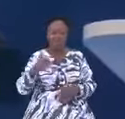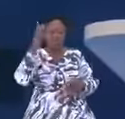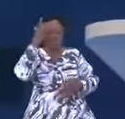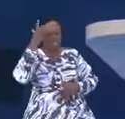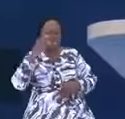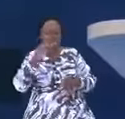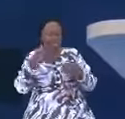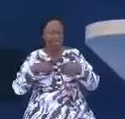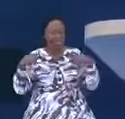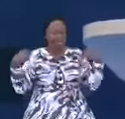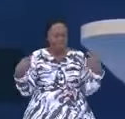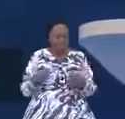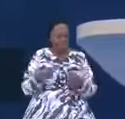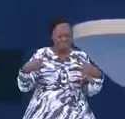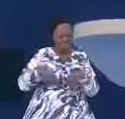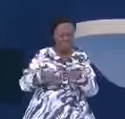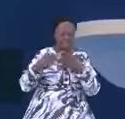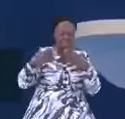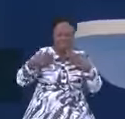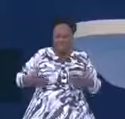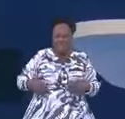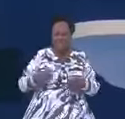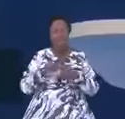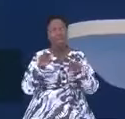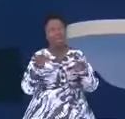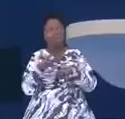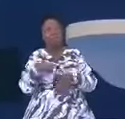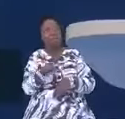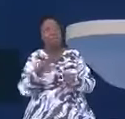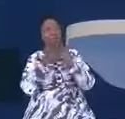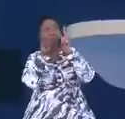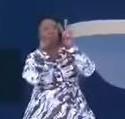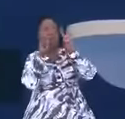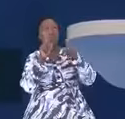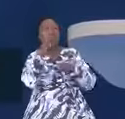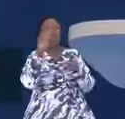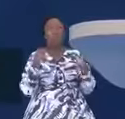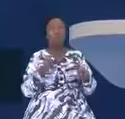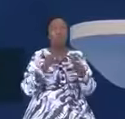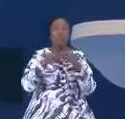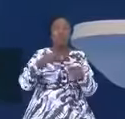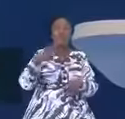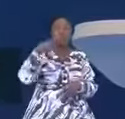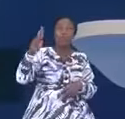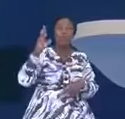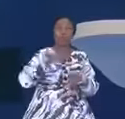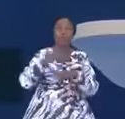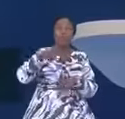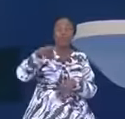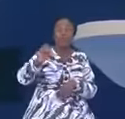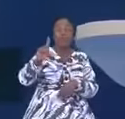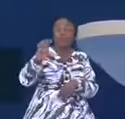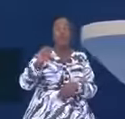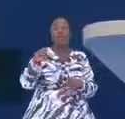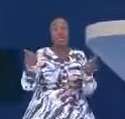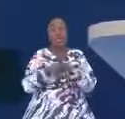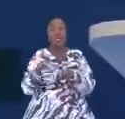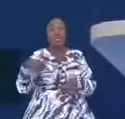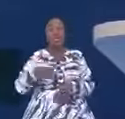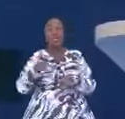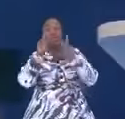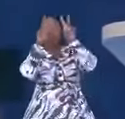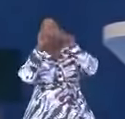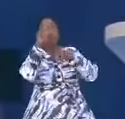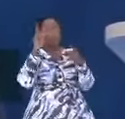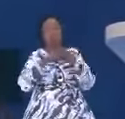est un ils ont levé leur regard vers le serpent sur la pêche pardon levant les yeux à des crises locales